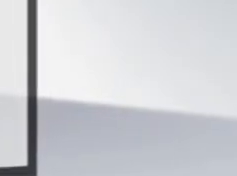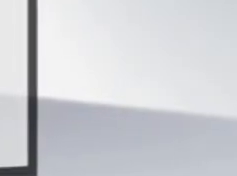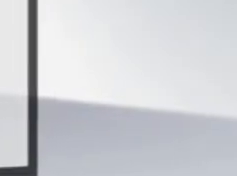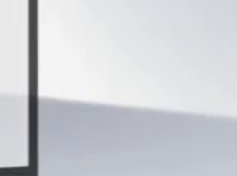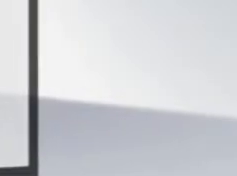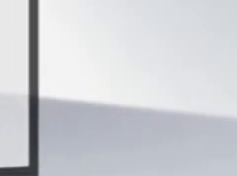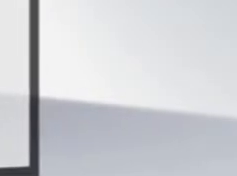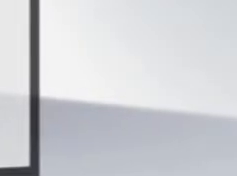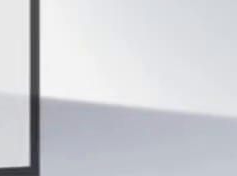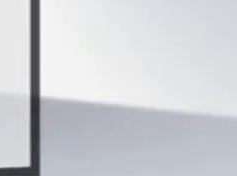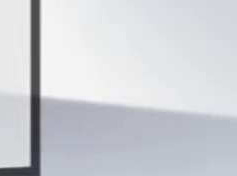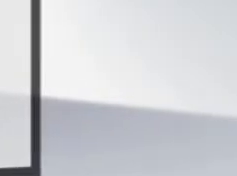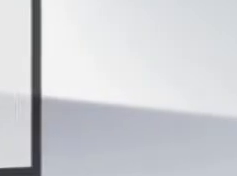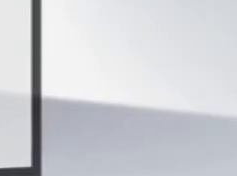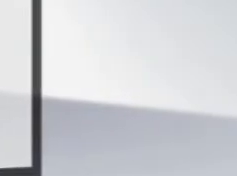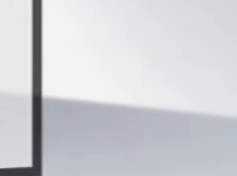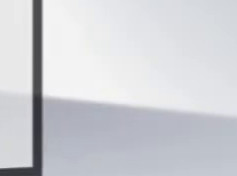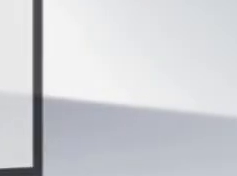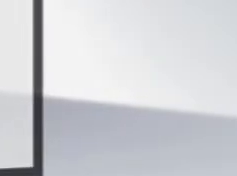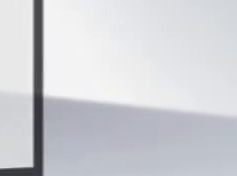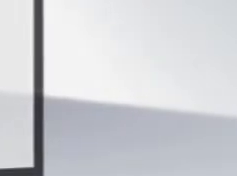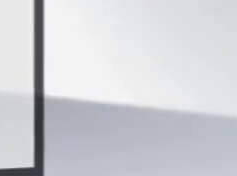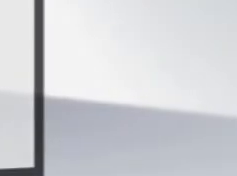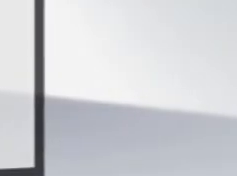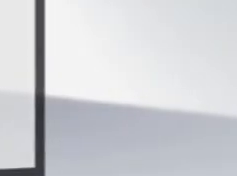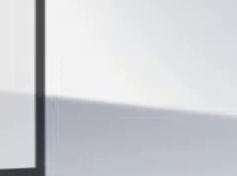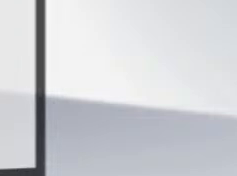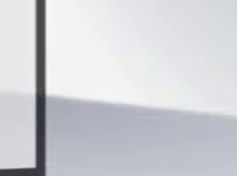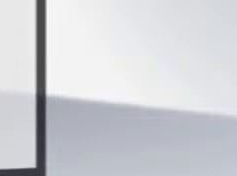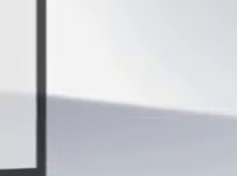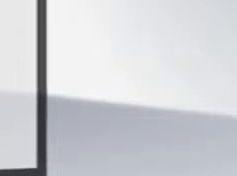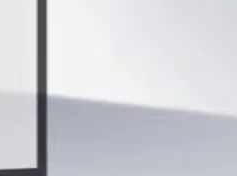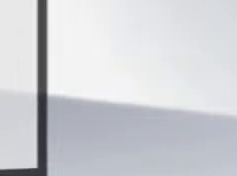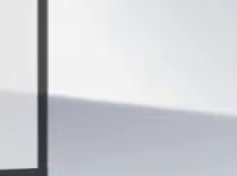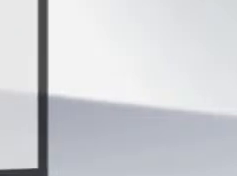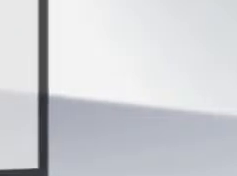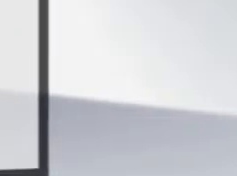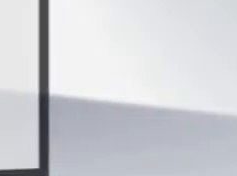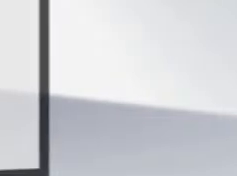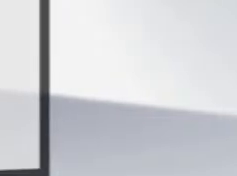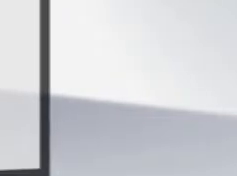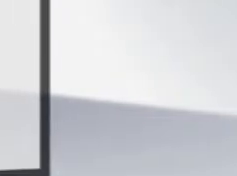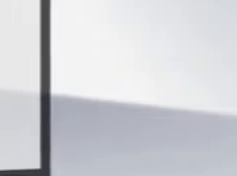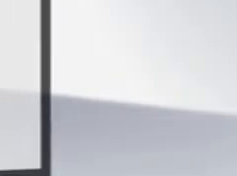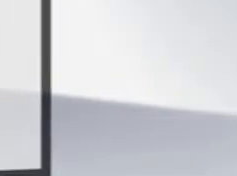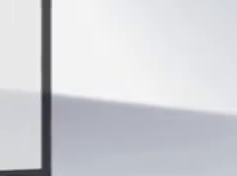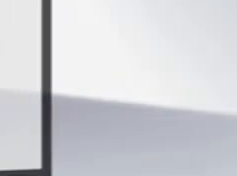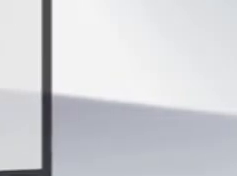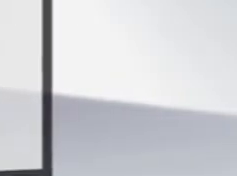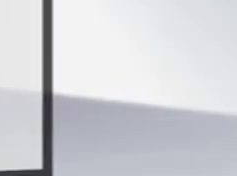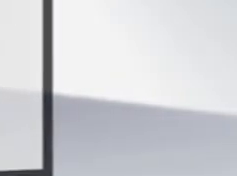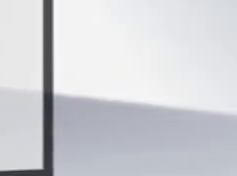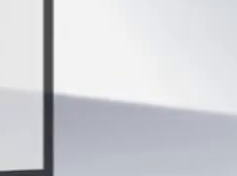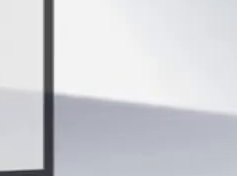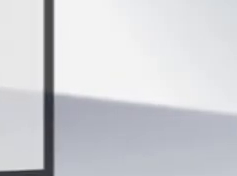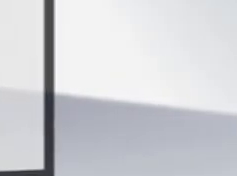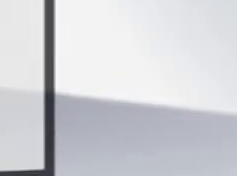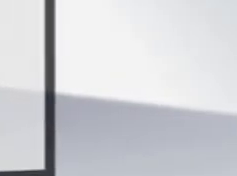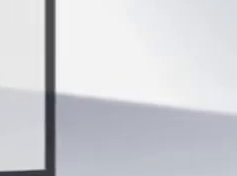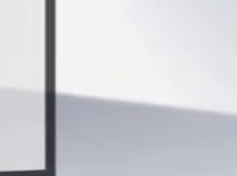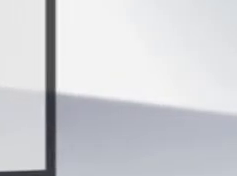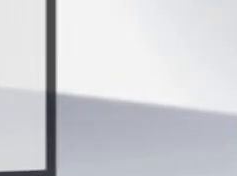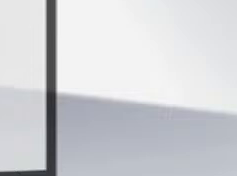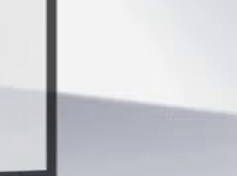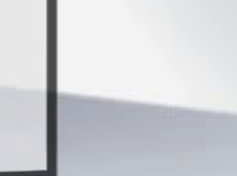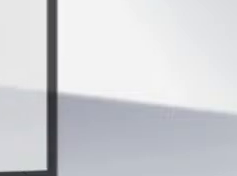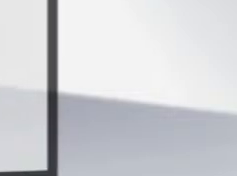ya 39% na 47% ya wanawake nchini Kenya wamedhulumika kingono na kijinsia maishani mwao, Kenya ikiwa miongoni